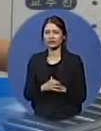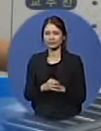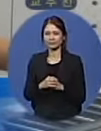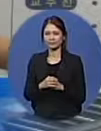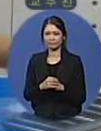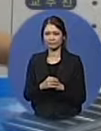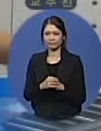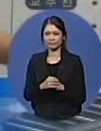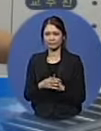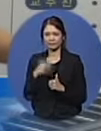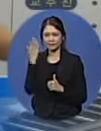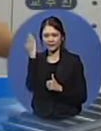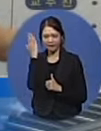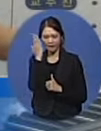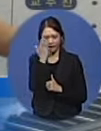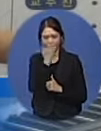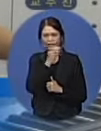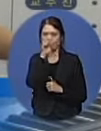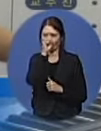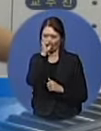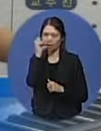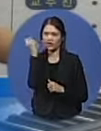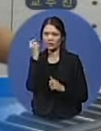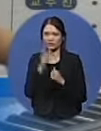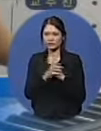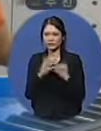같기도 하고 아주 그 깨끗하고 맑고